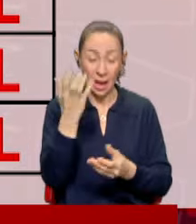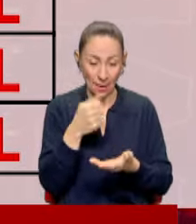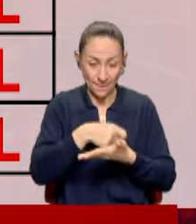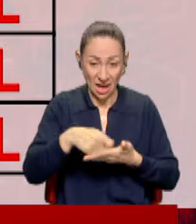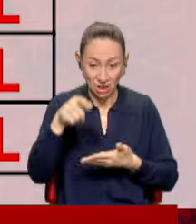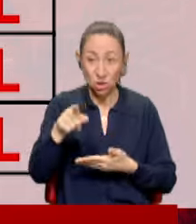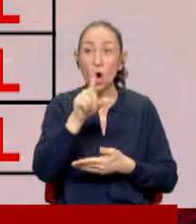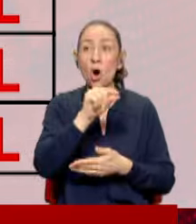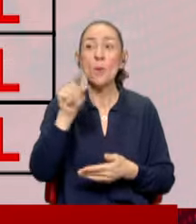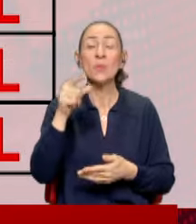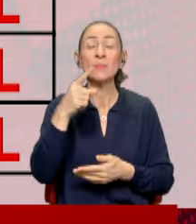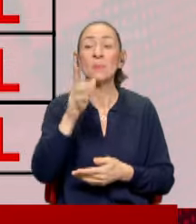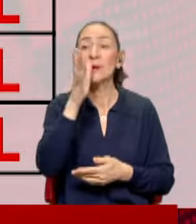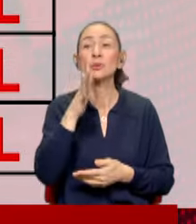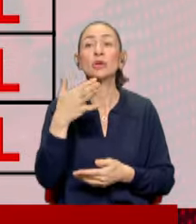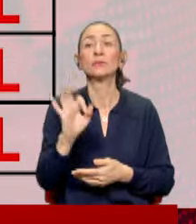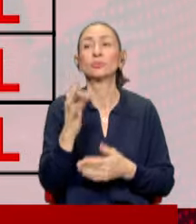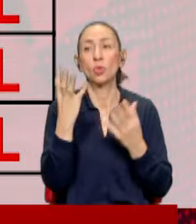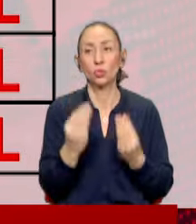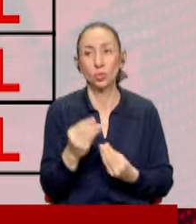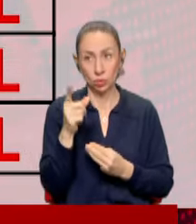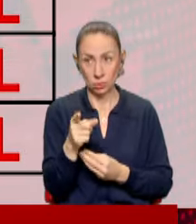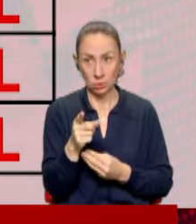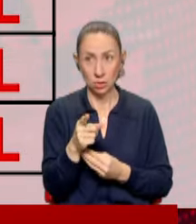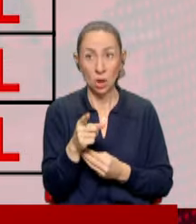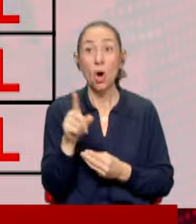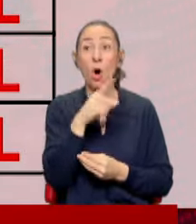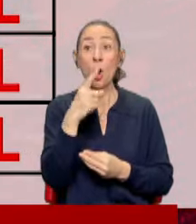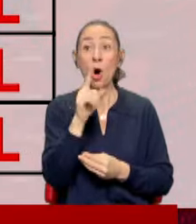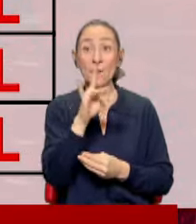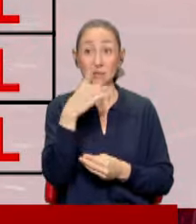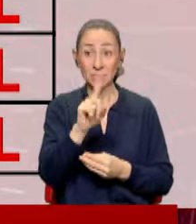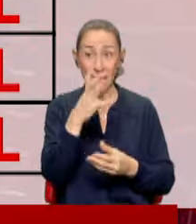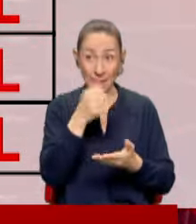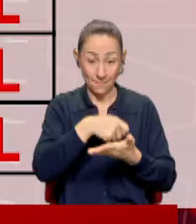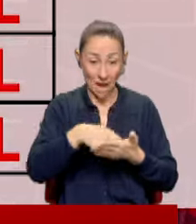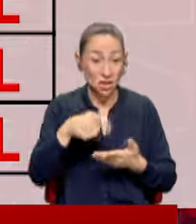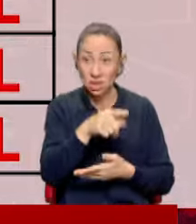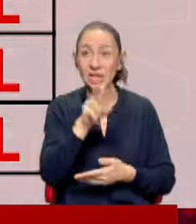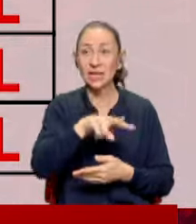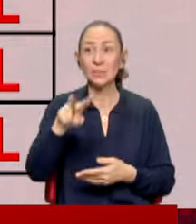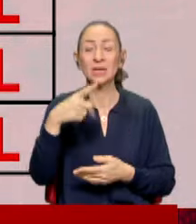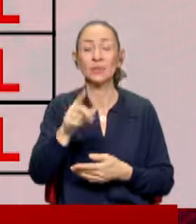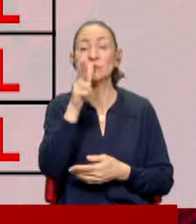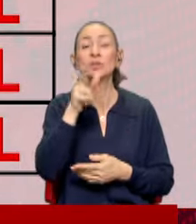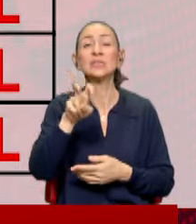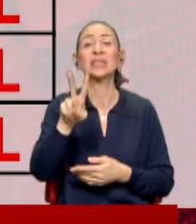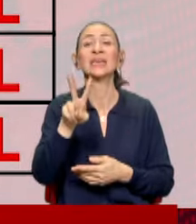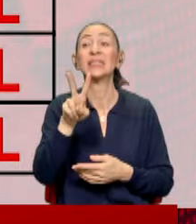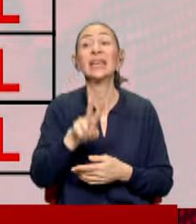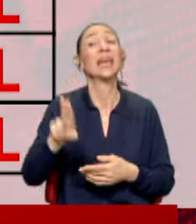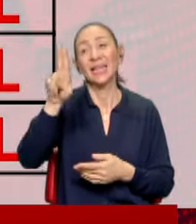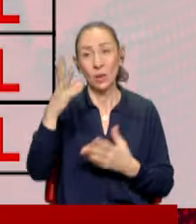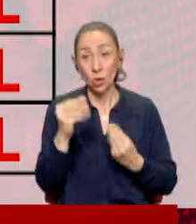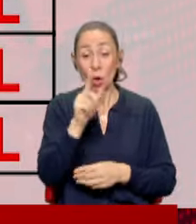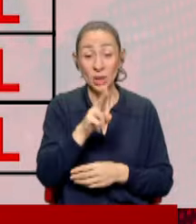alan emeklinin maaşı 11.566 liraya çıktı. 15.000 lira alan bir emeklinin maaşı 22.387